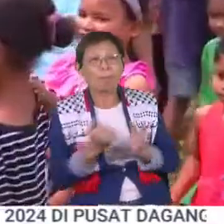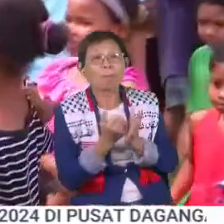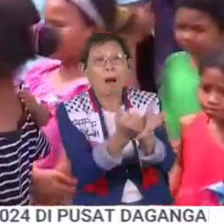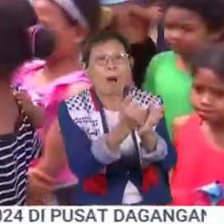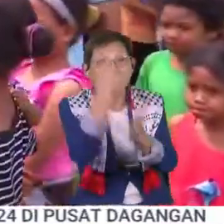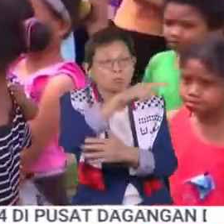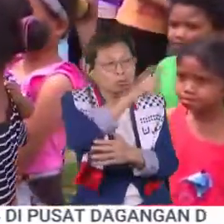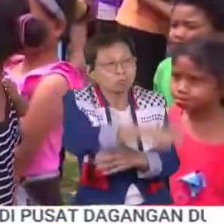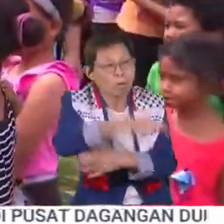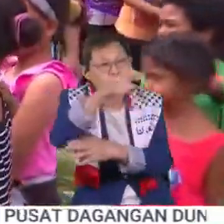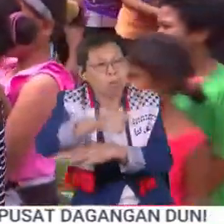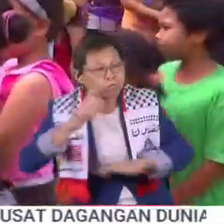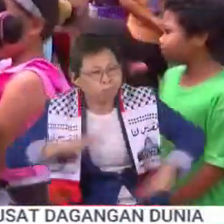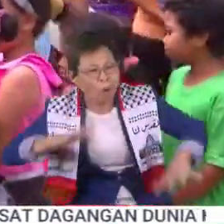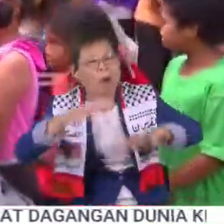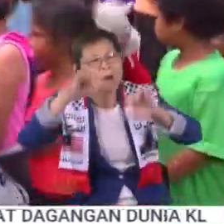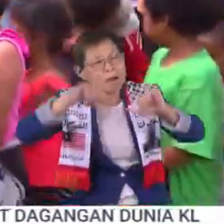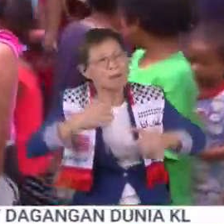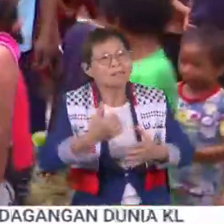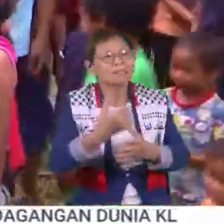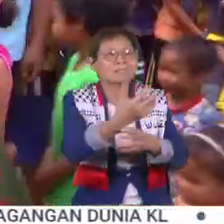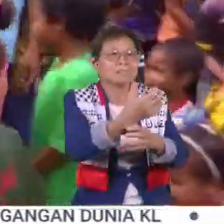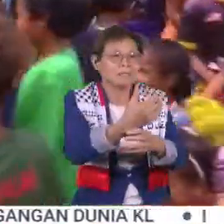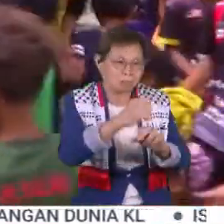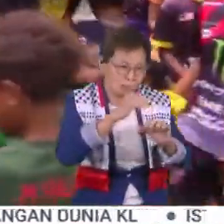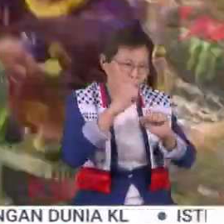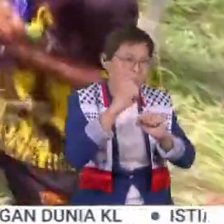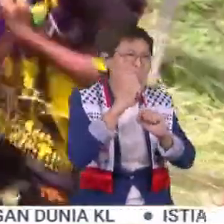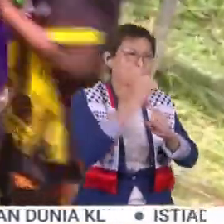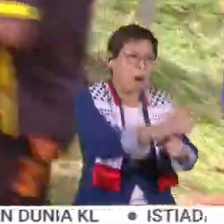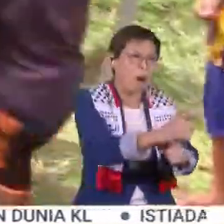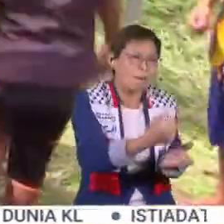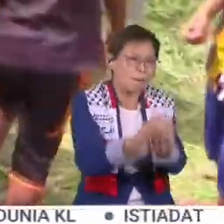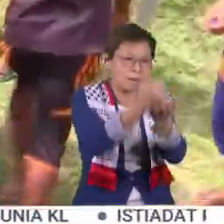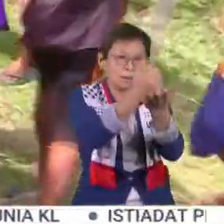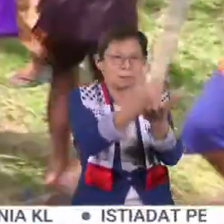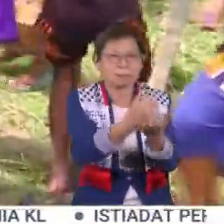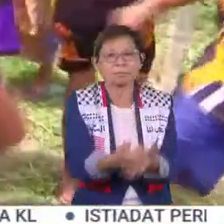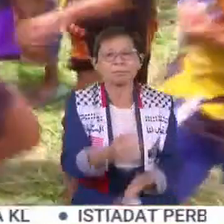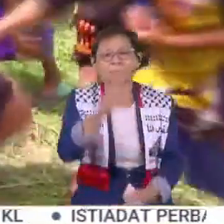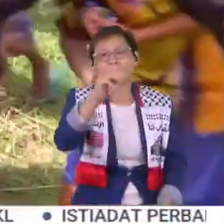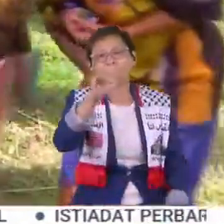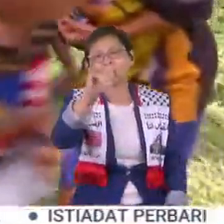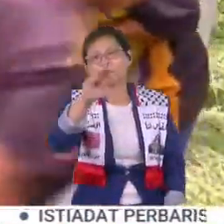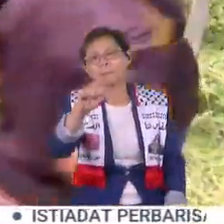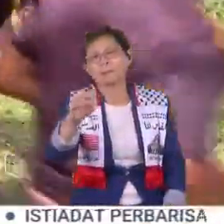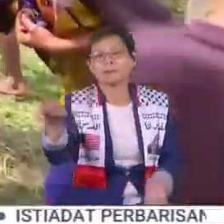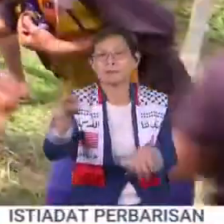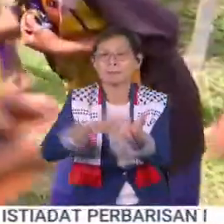memastikan penduduk terlibat mendapat bantuan sewajarnya. Syamimi Saripan, RTM.